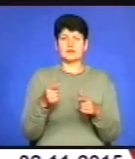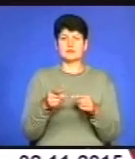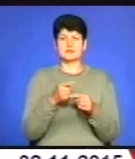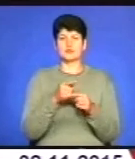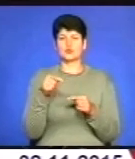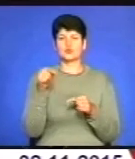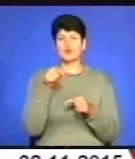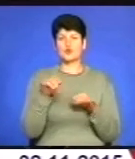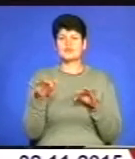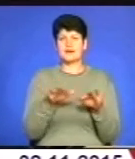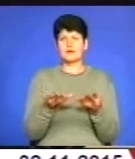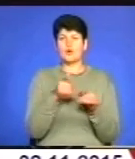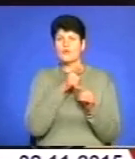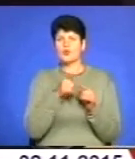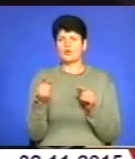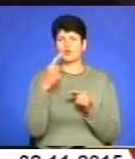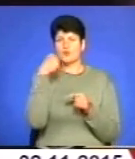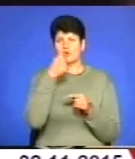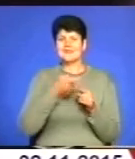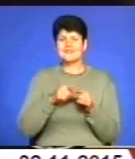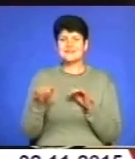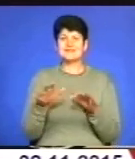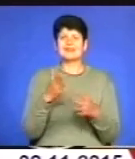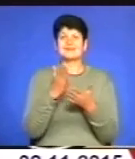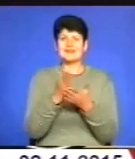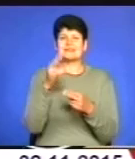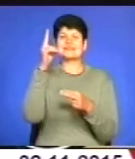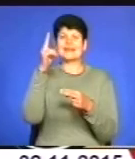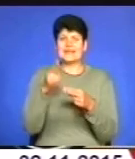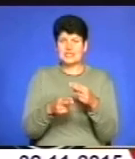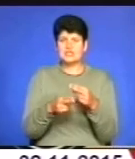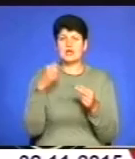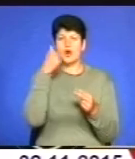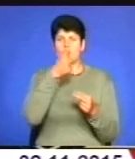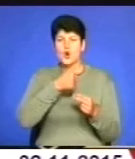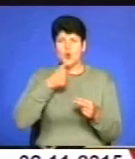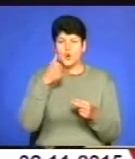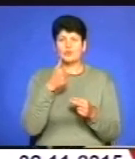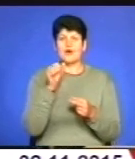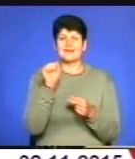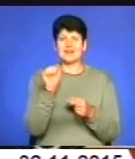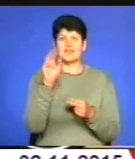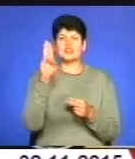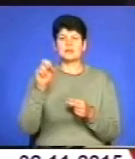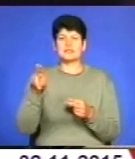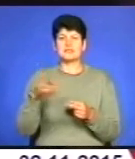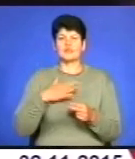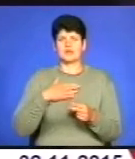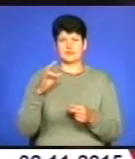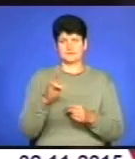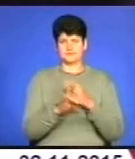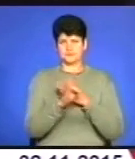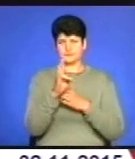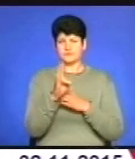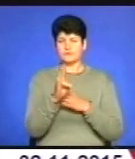року. Це не тільки цей захід є. Цей захід є закінченням року митрополита Андрея Шептицького в нашій архієпархії. До